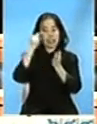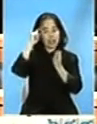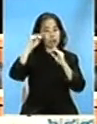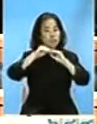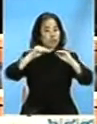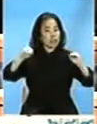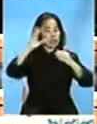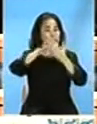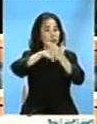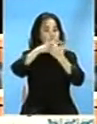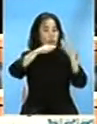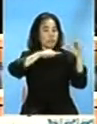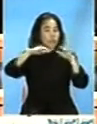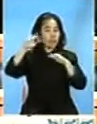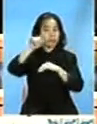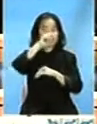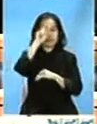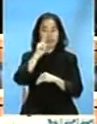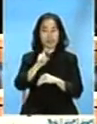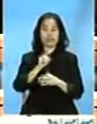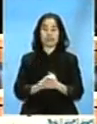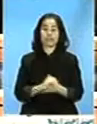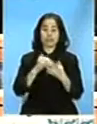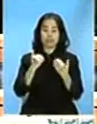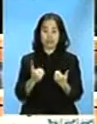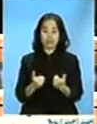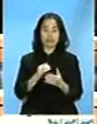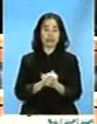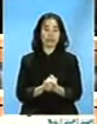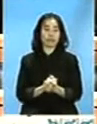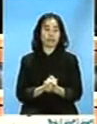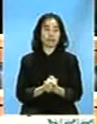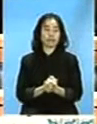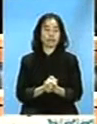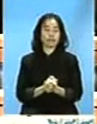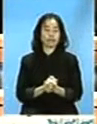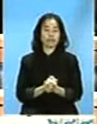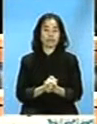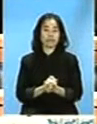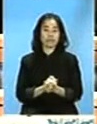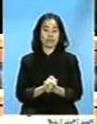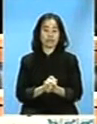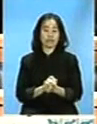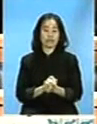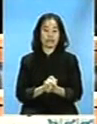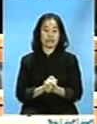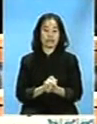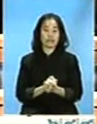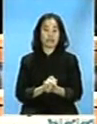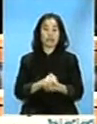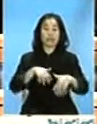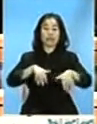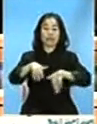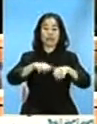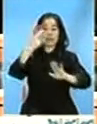ะครับแล้วก็เรากำลังจะใช้ประชาธิปไต